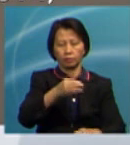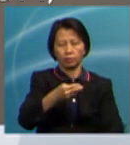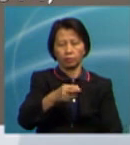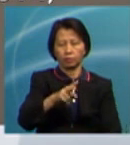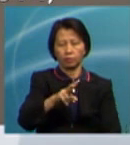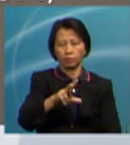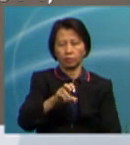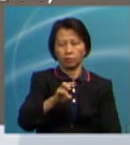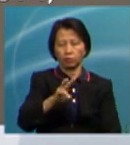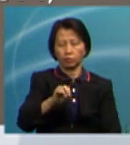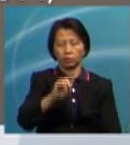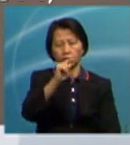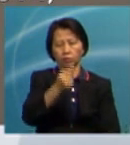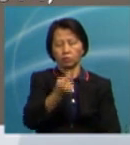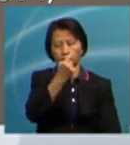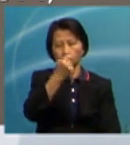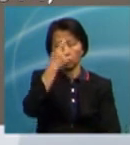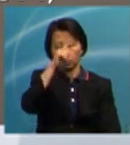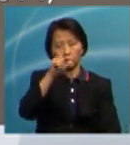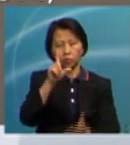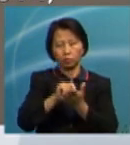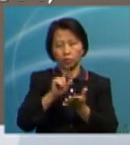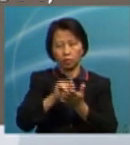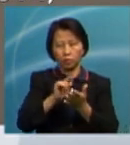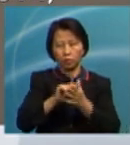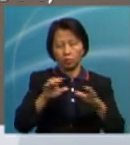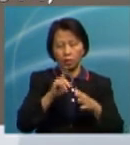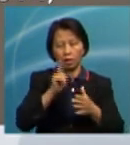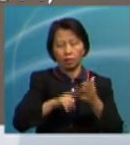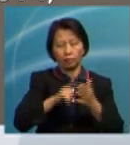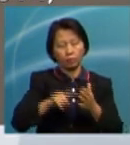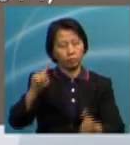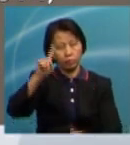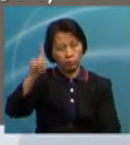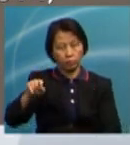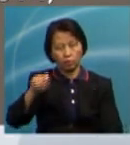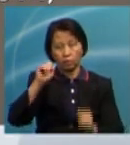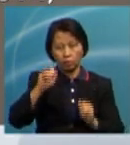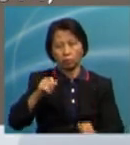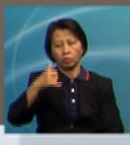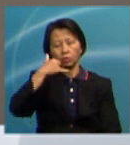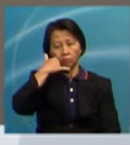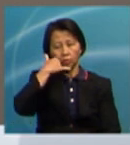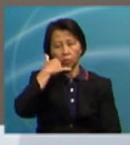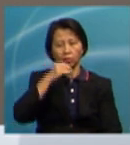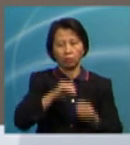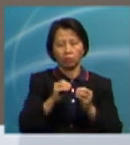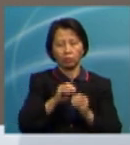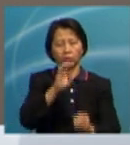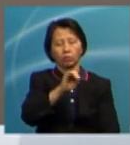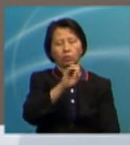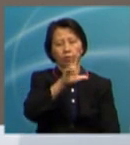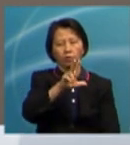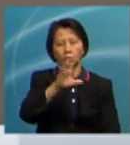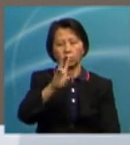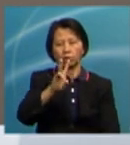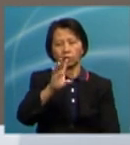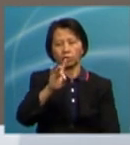MH370 itu sahaja untuk media membuat sebarang pertanyaan mereka boleh menghubungi nombor